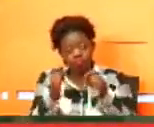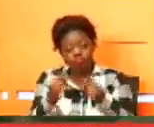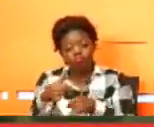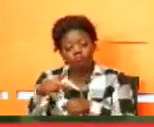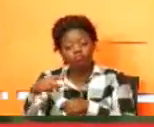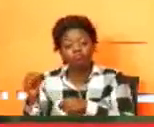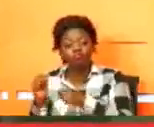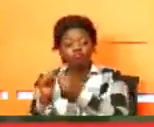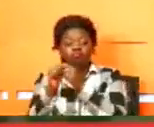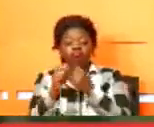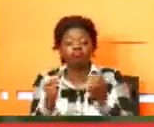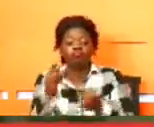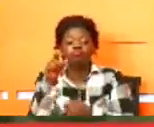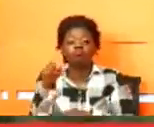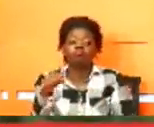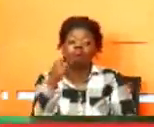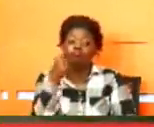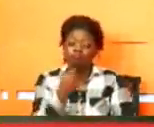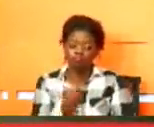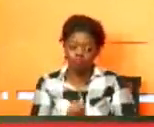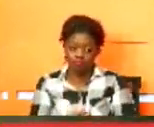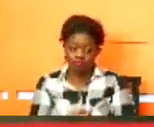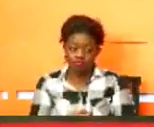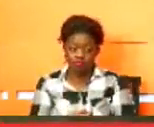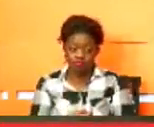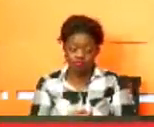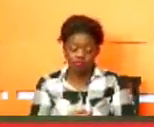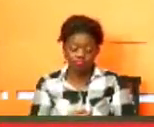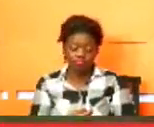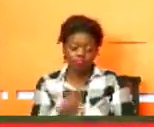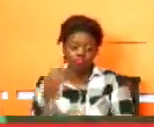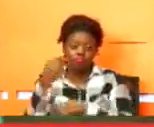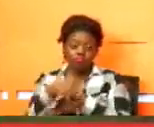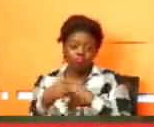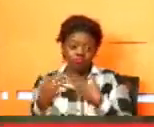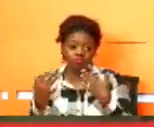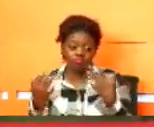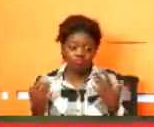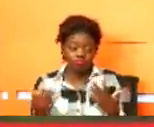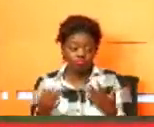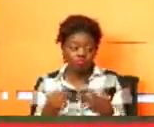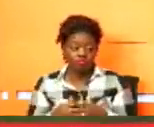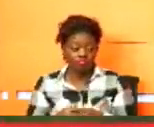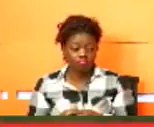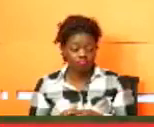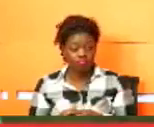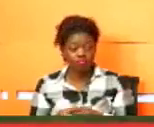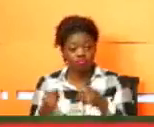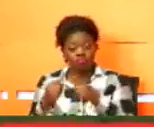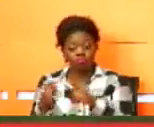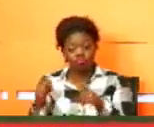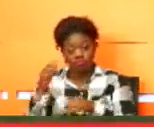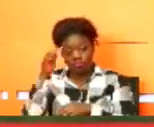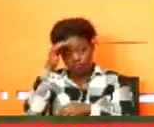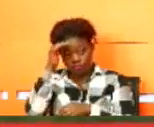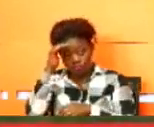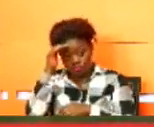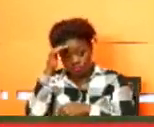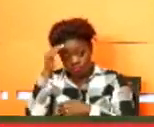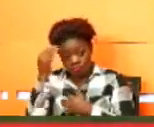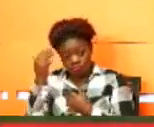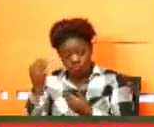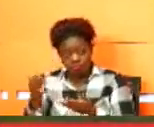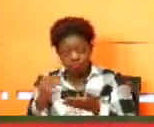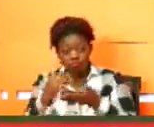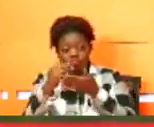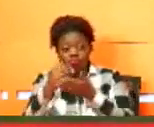kati oli muntu chikachi musimo azo kusende awanu nanga ngatwalira mune bijja ne polisi ne jane ne